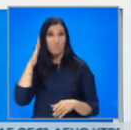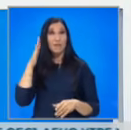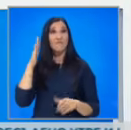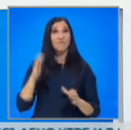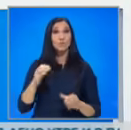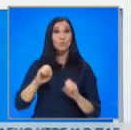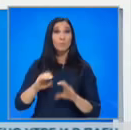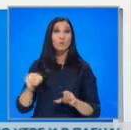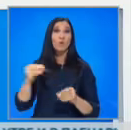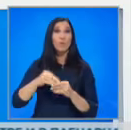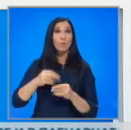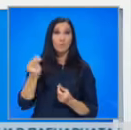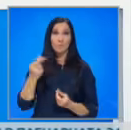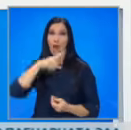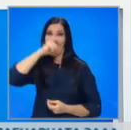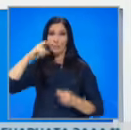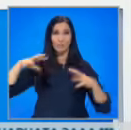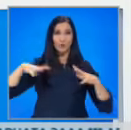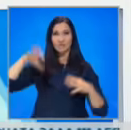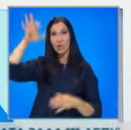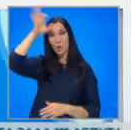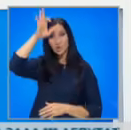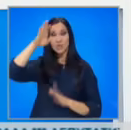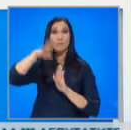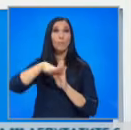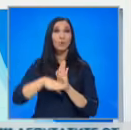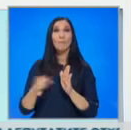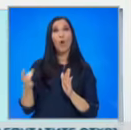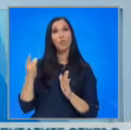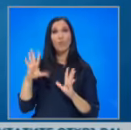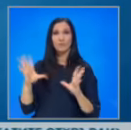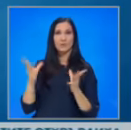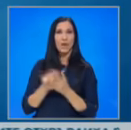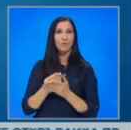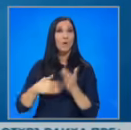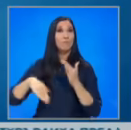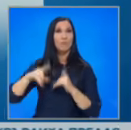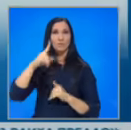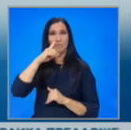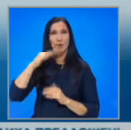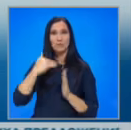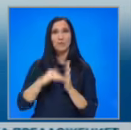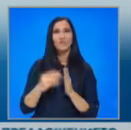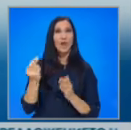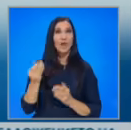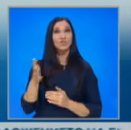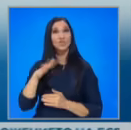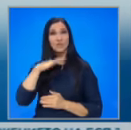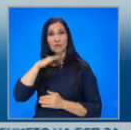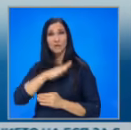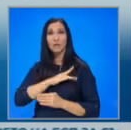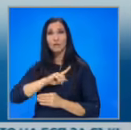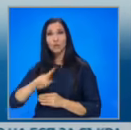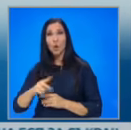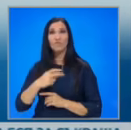Правителството отпусна допълнително пари за лятната почивка на ученици по програмата Отново заедно. Над 1,5 млн. лева ще стигнат